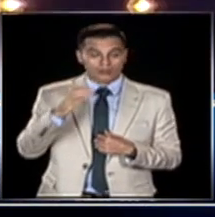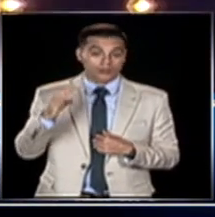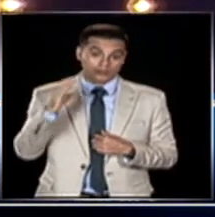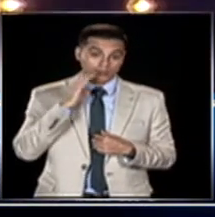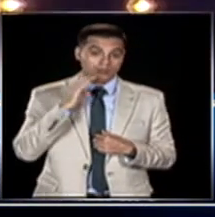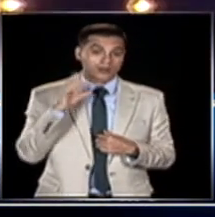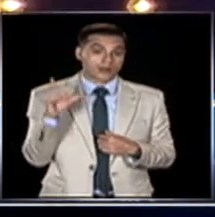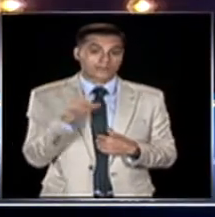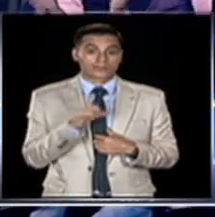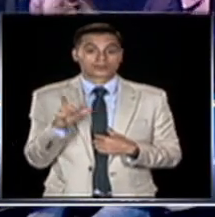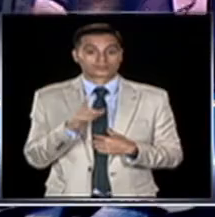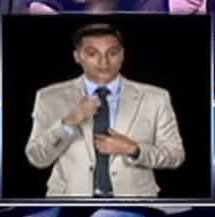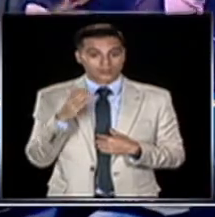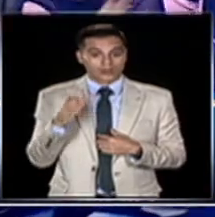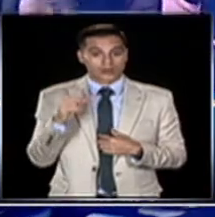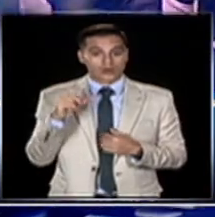صحيحة.